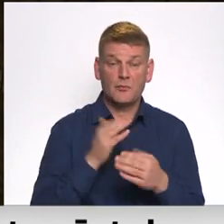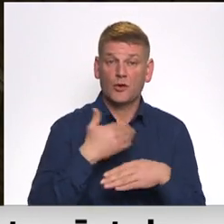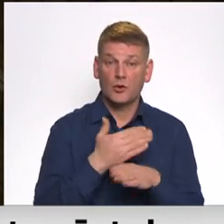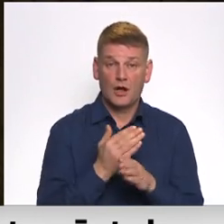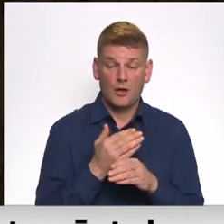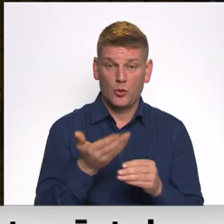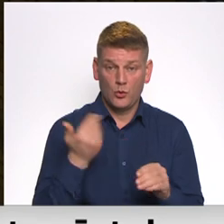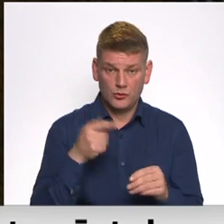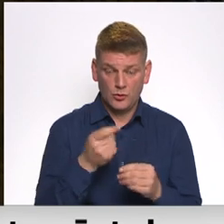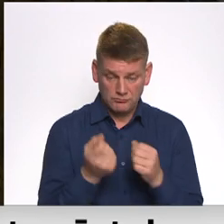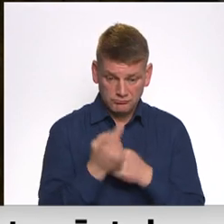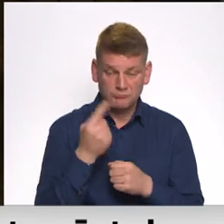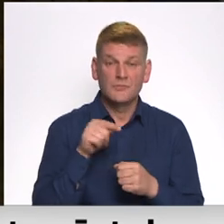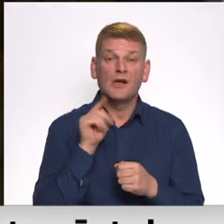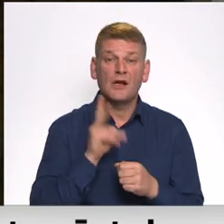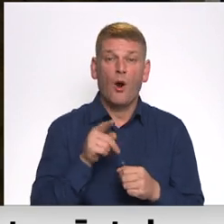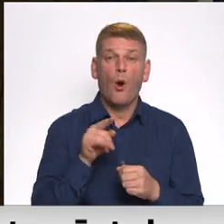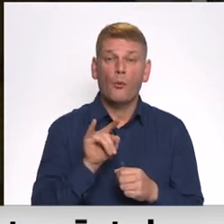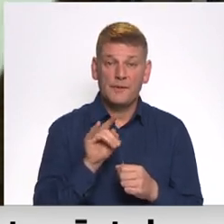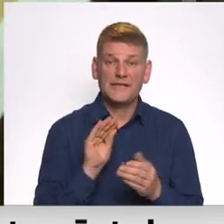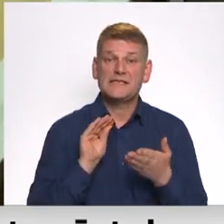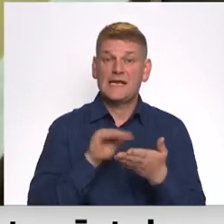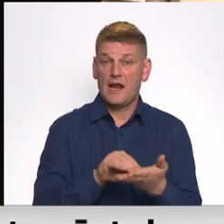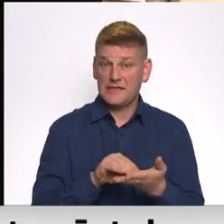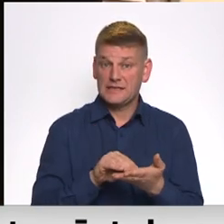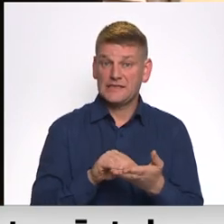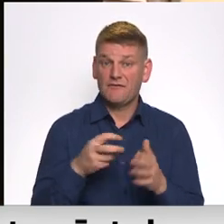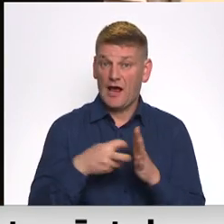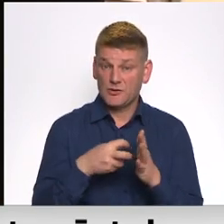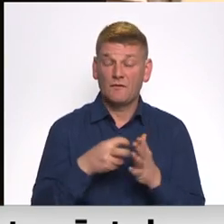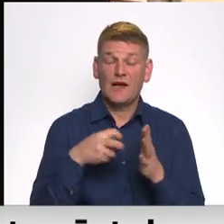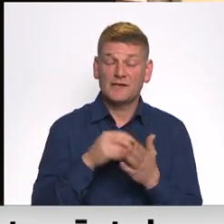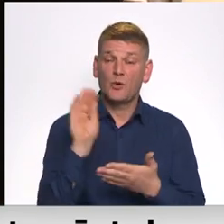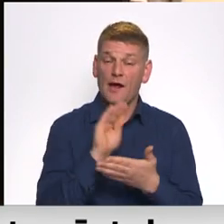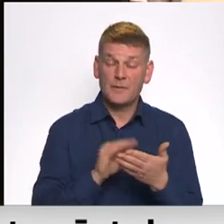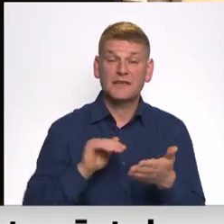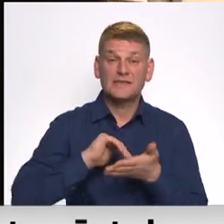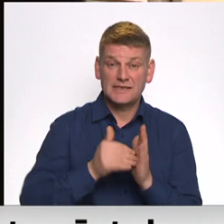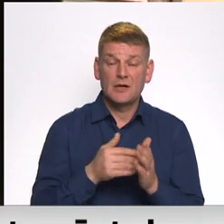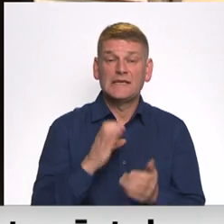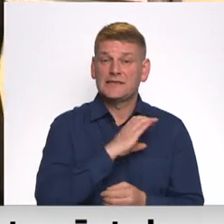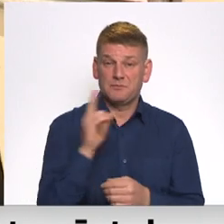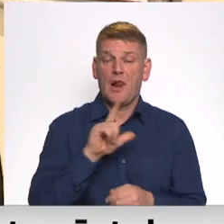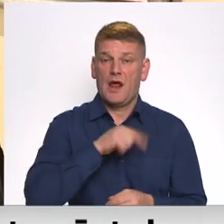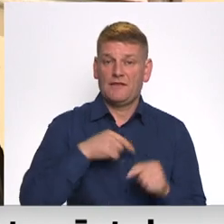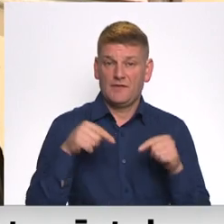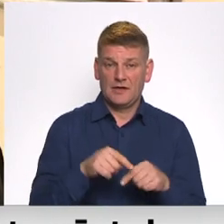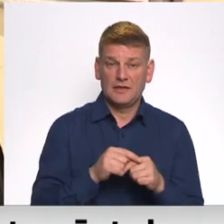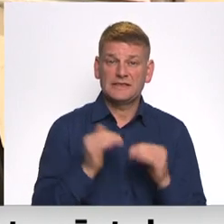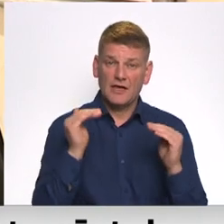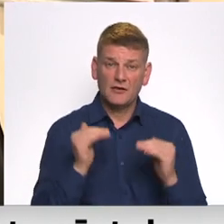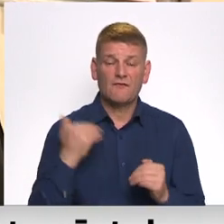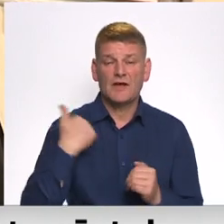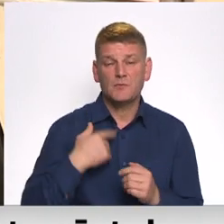tur atklājās, ka Upītis ir ielicis arī vēstuli. Vēstulē aprakstīta situācija padomi Latvijā, stagnējošā